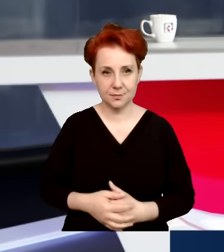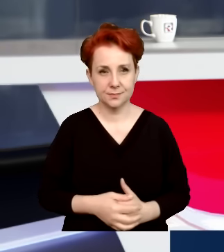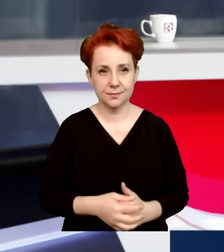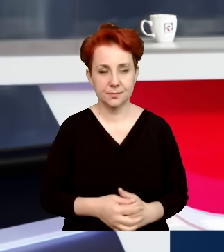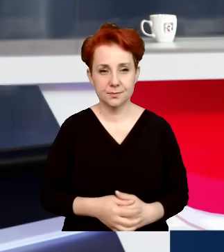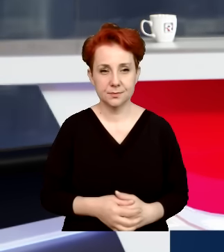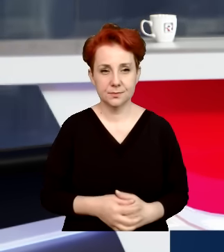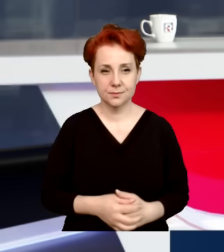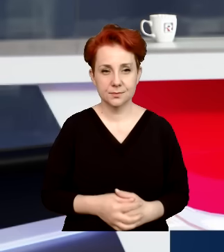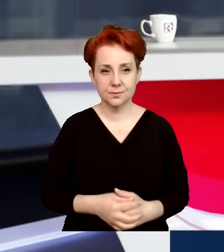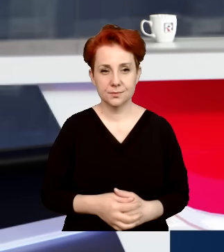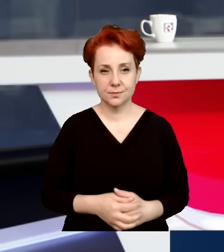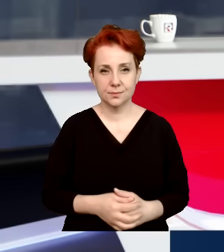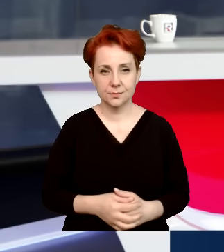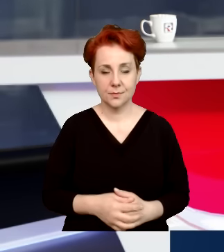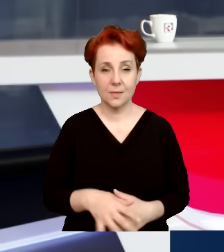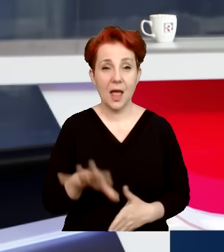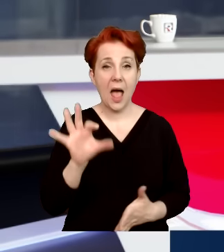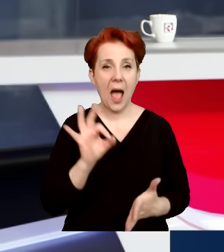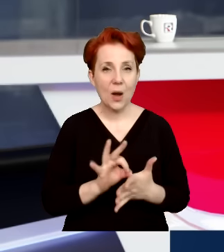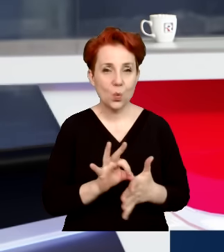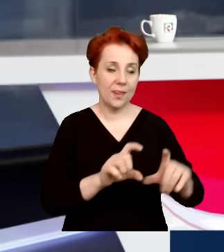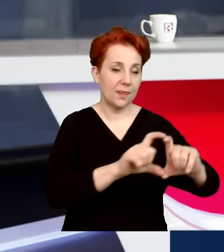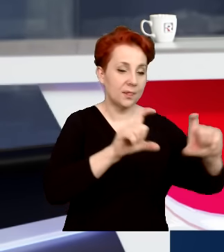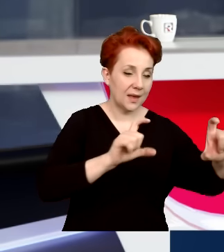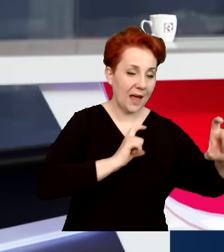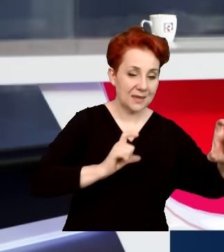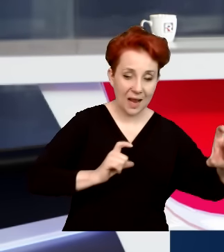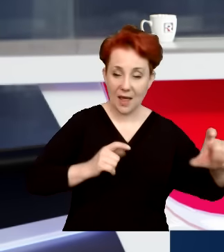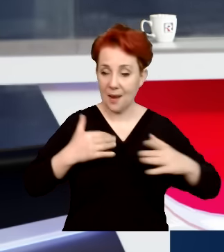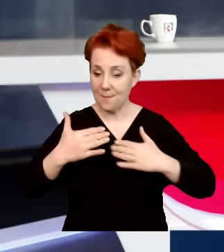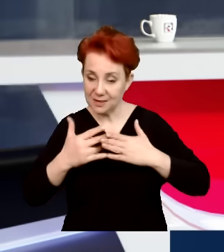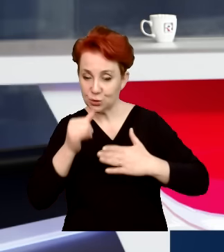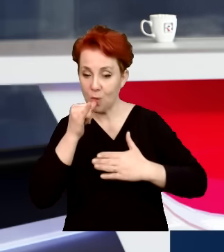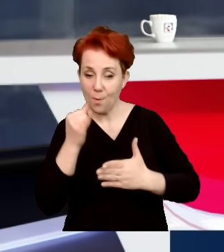że akurat tak blisko tej kancelarii była ta poczta i tak dalej,